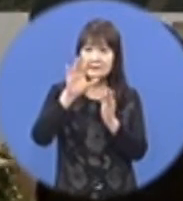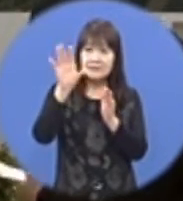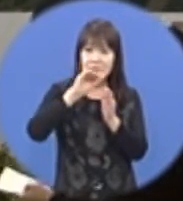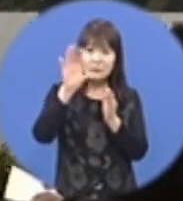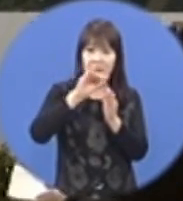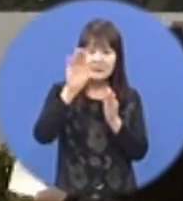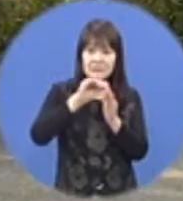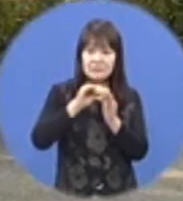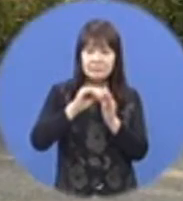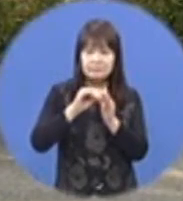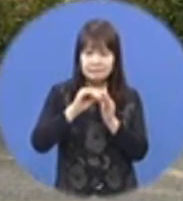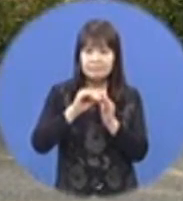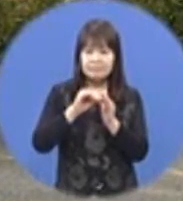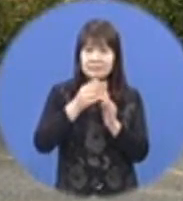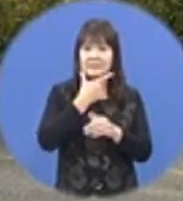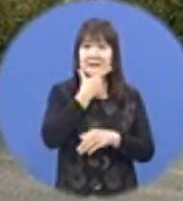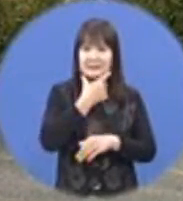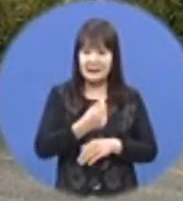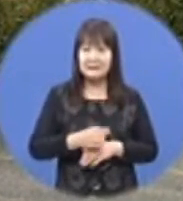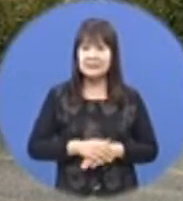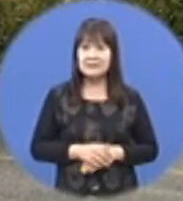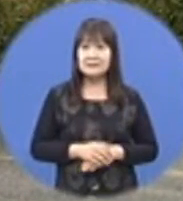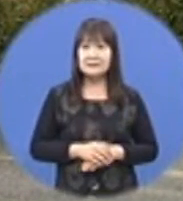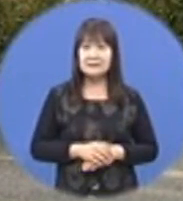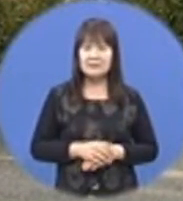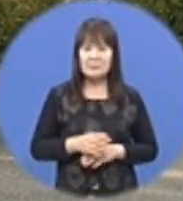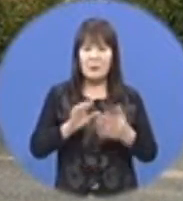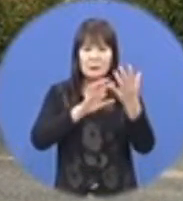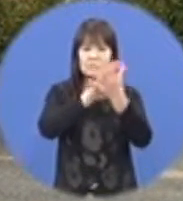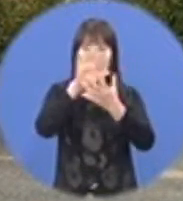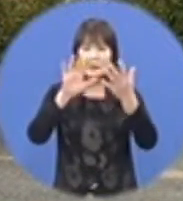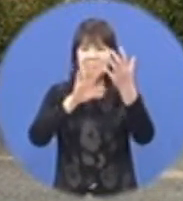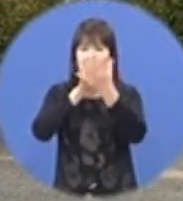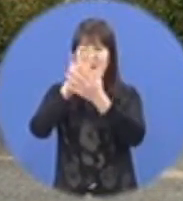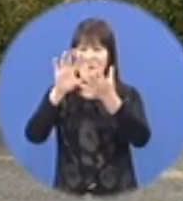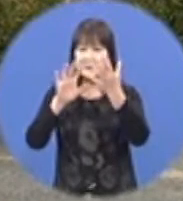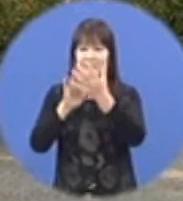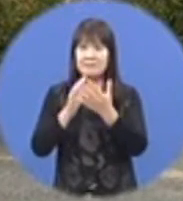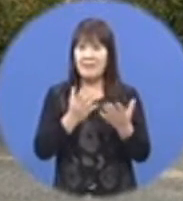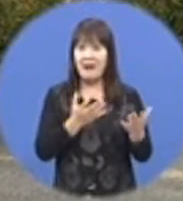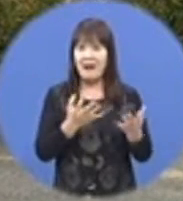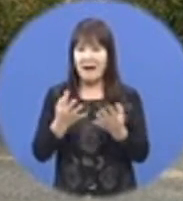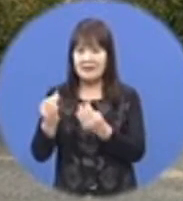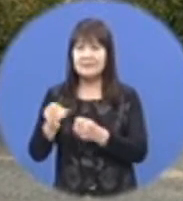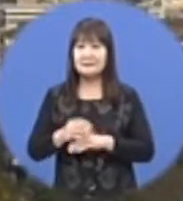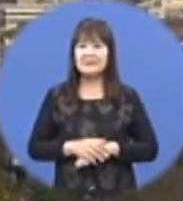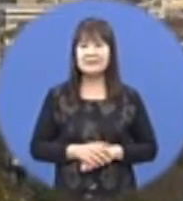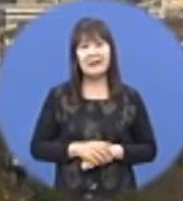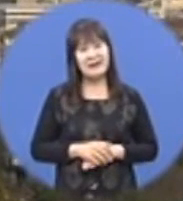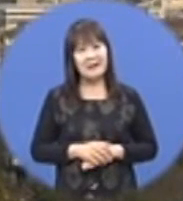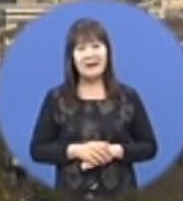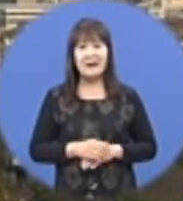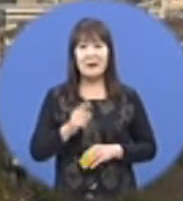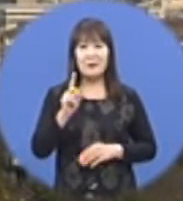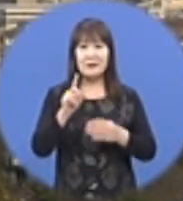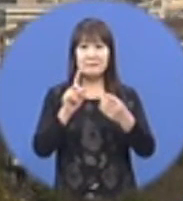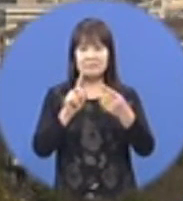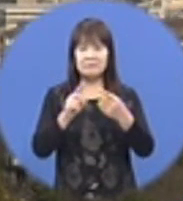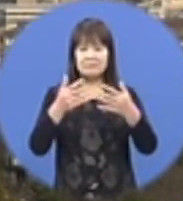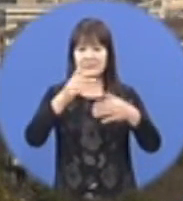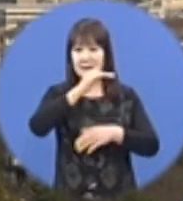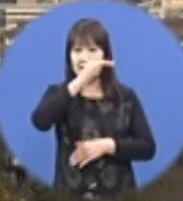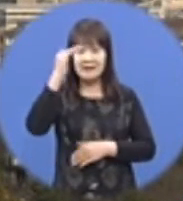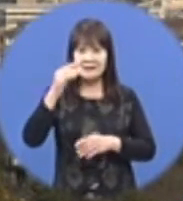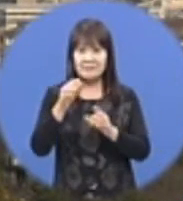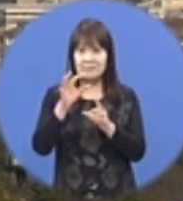けしたかったんですけど、その最初の時以外は結構曇りが多くて、ちょっと欲しいレベル